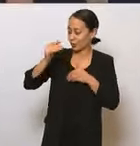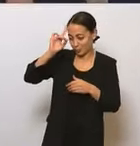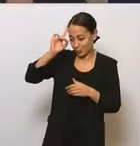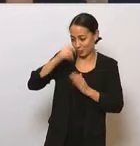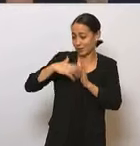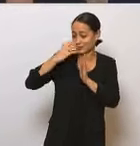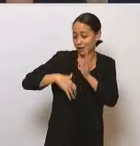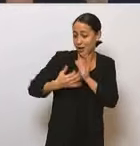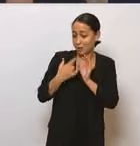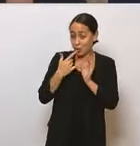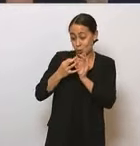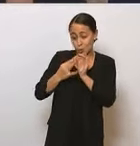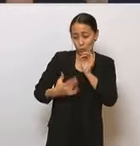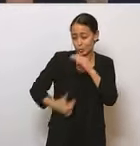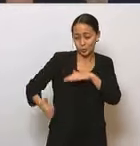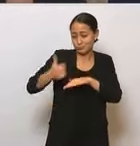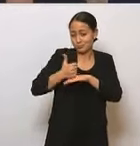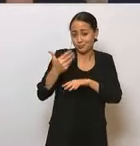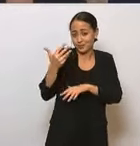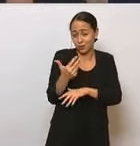la commissaire